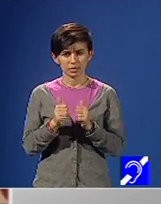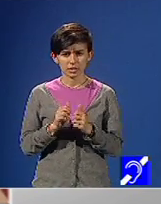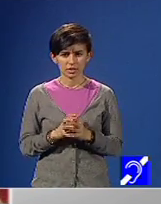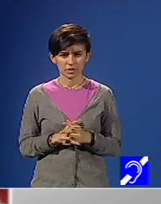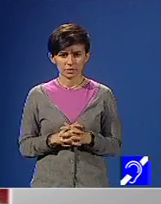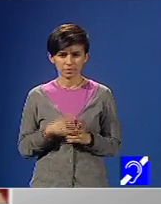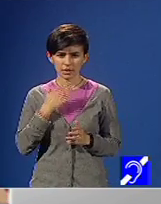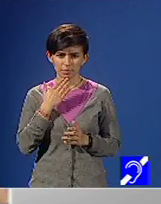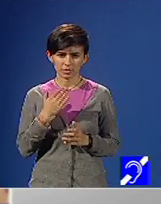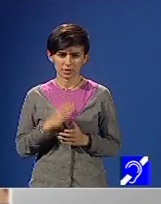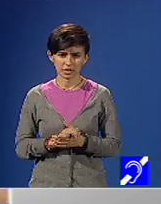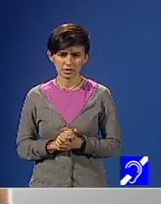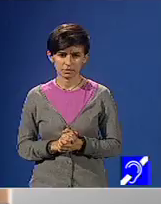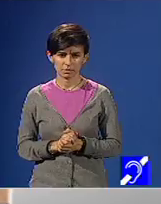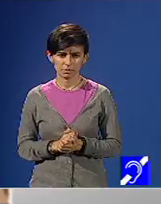Vă mulțumesc!